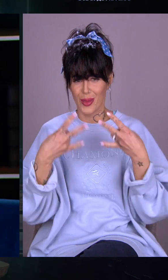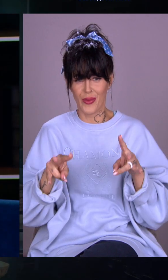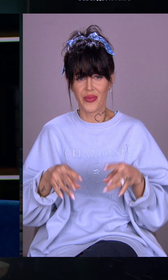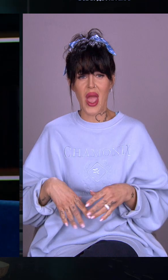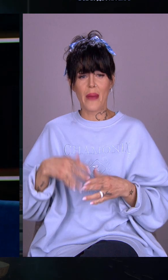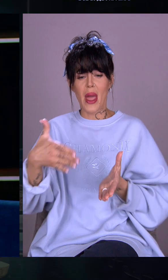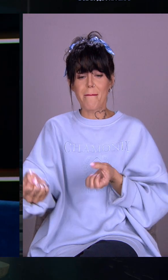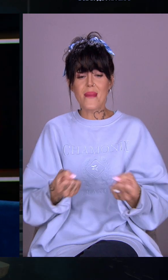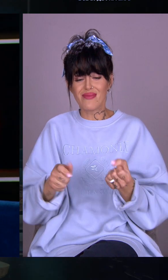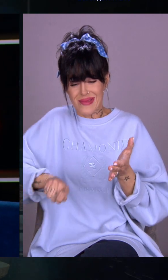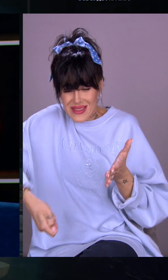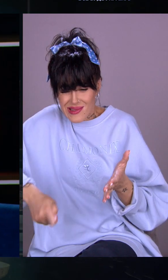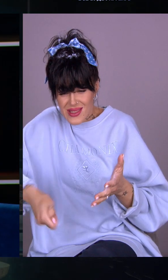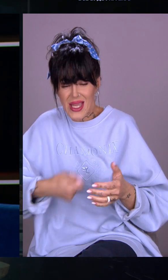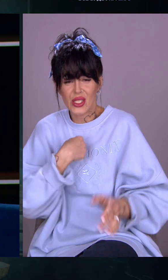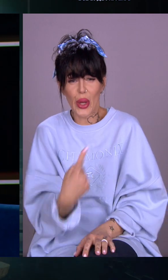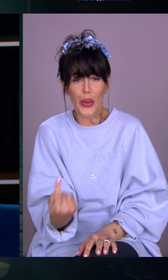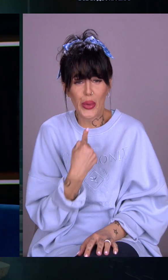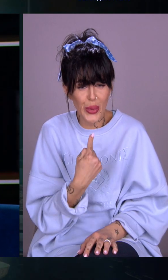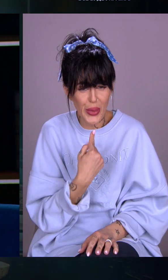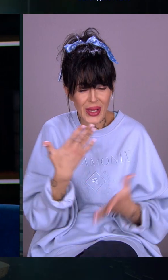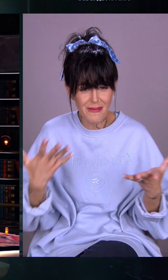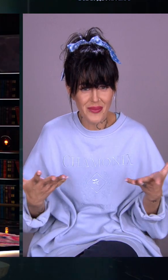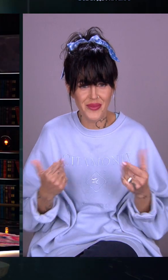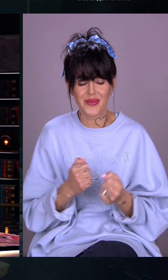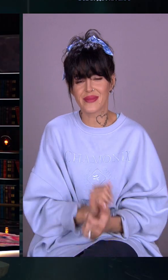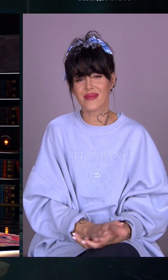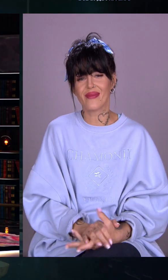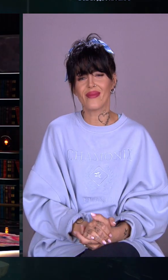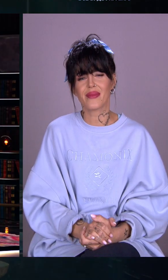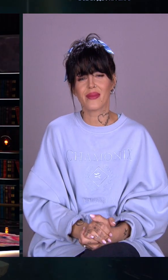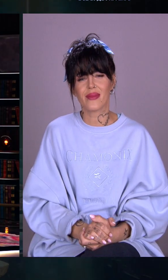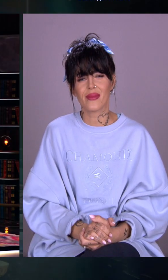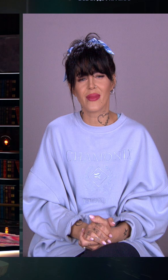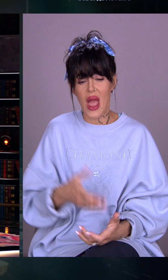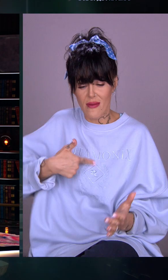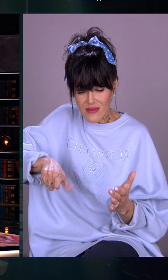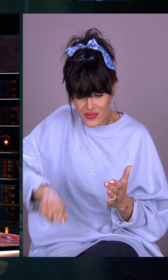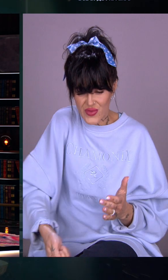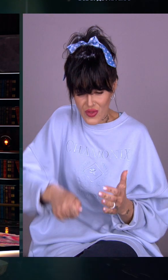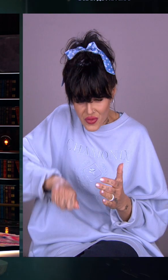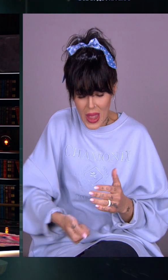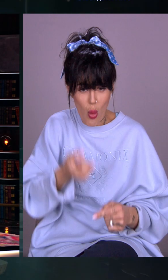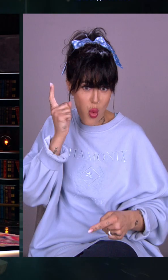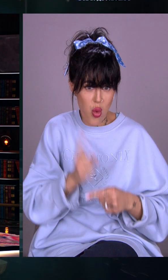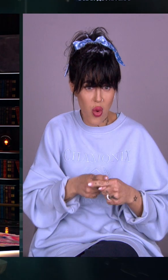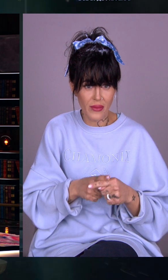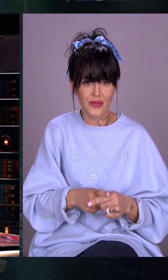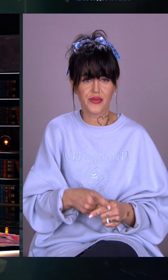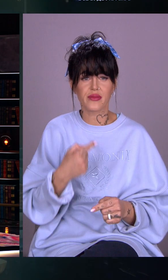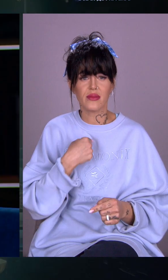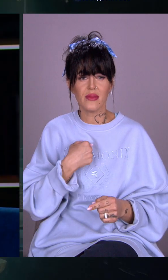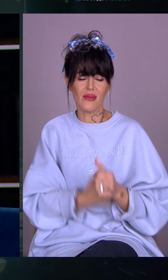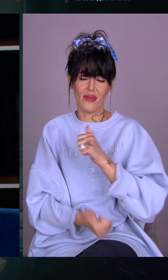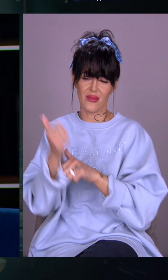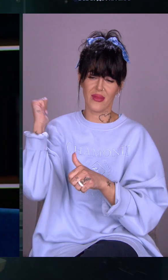Це ще не історія. Це подводка. До поліцейських ще не дійшло. Вона знутрі не заводиться, поки ти ззаді, я ззаді вибігаю,